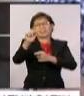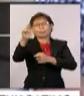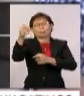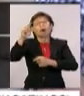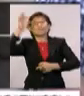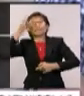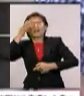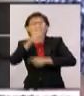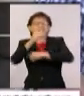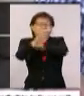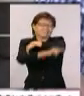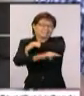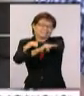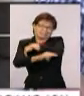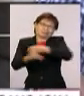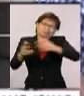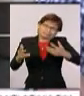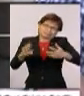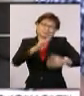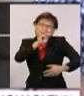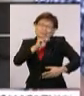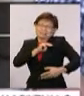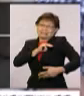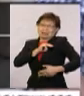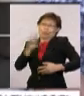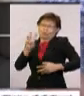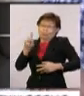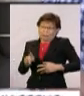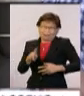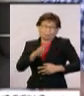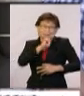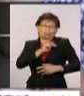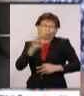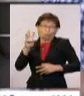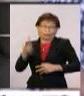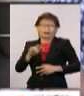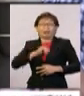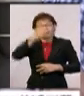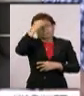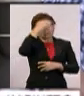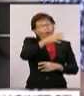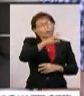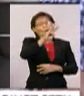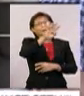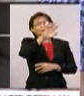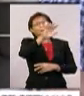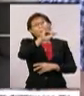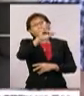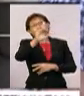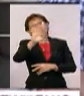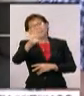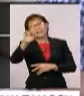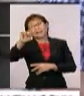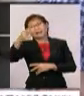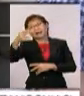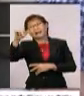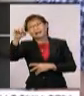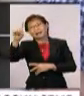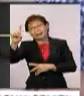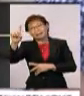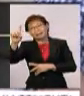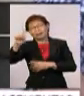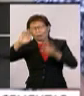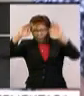and statewide. So the Minister of Wilayah, and I will mention to YB Khalid Samada and myself, to focus